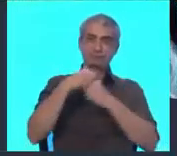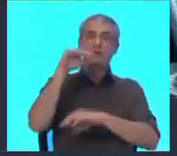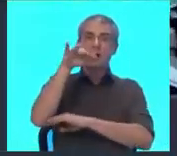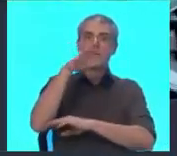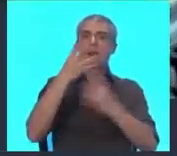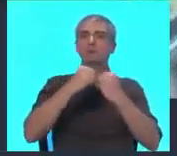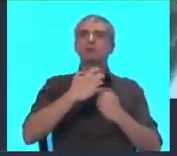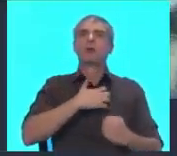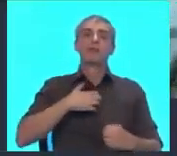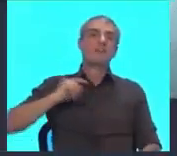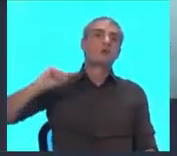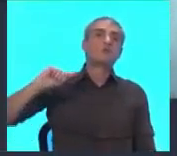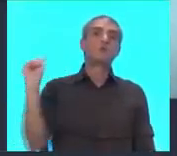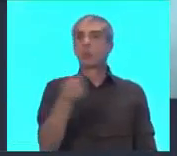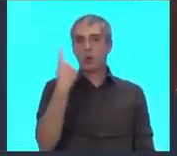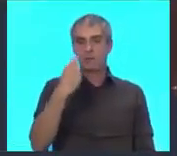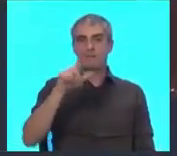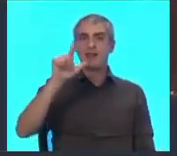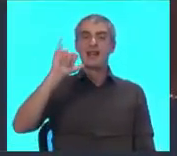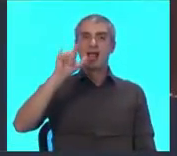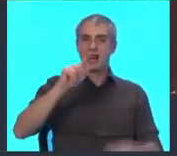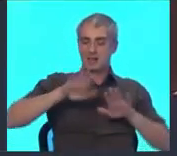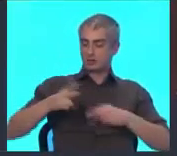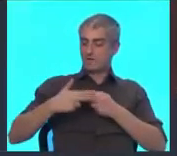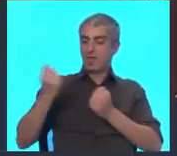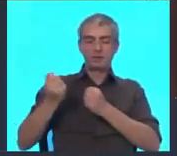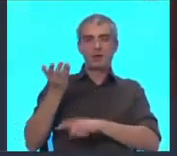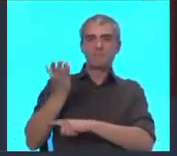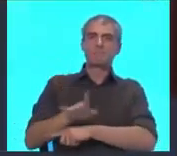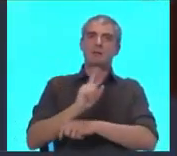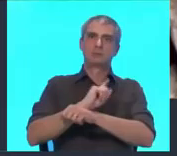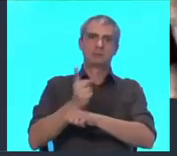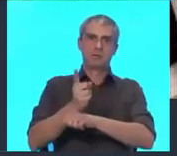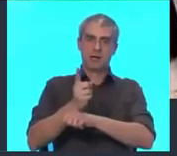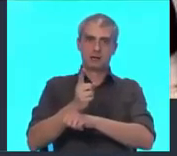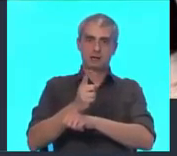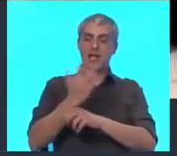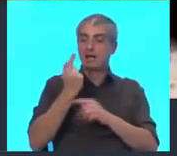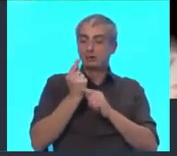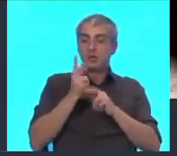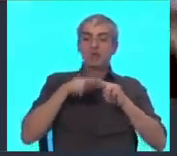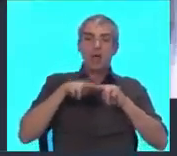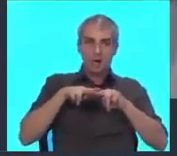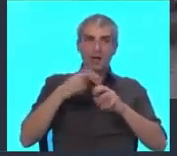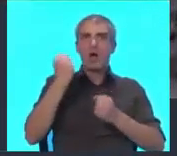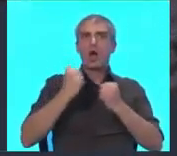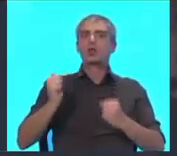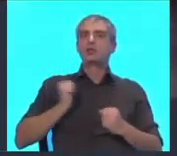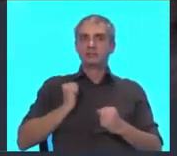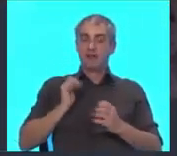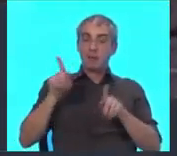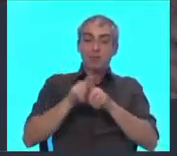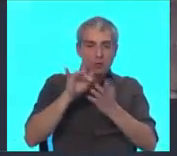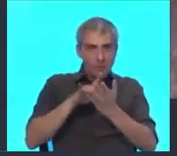נפגעו כולם. ליאל, שישב ליד הנהג, נהרג במקום. שניות לאחר מכן עבר רכב צבאי באותו אזור,